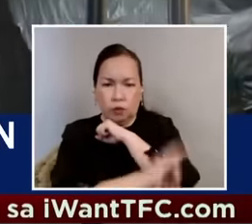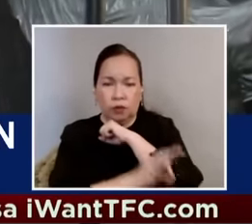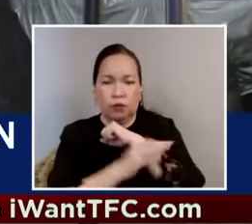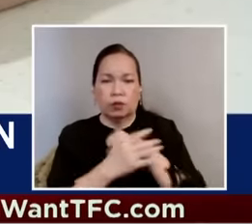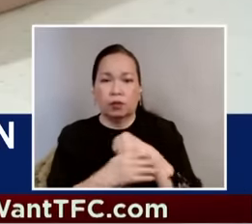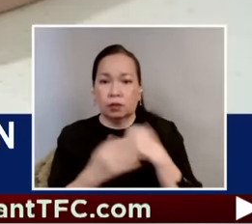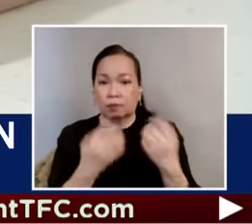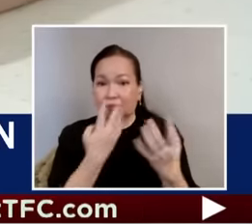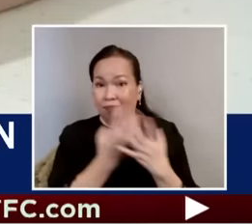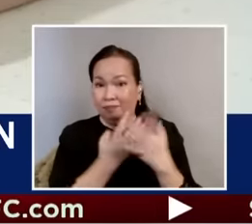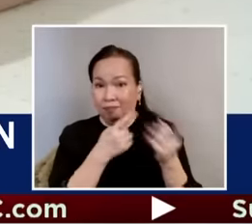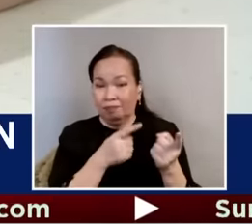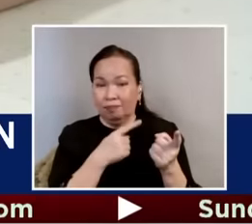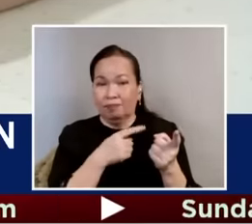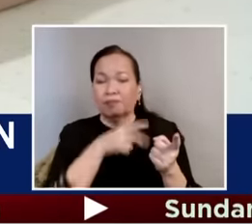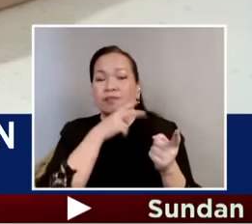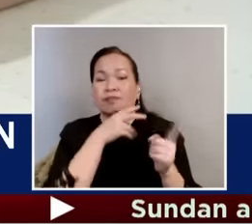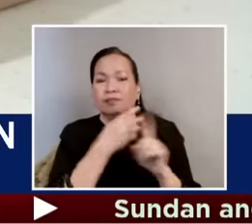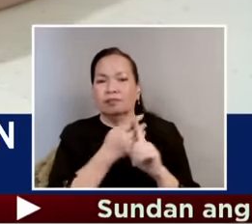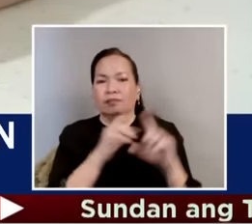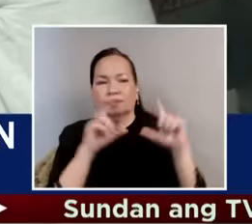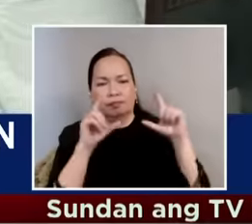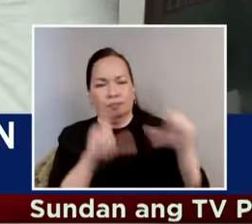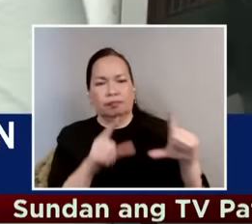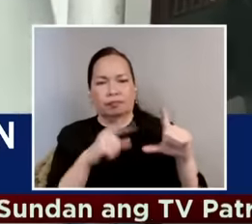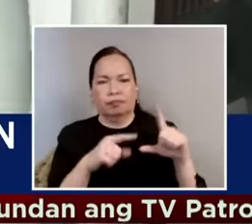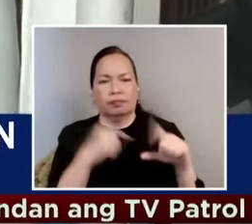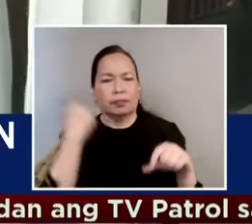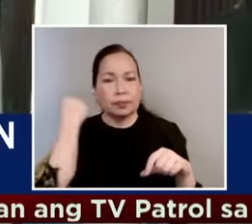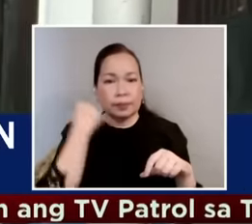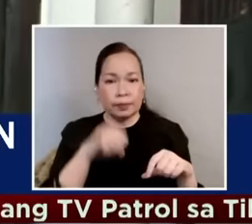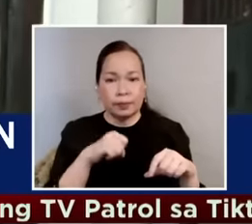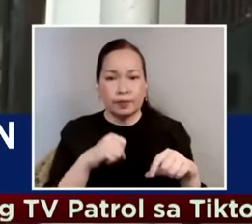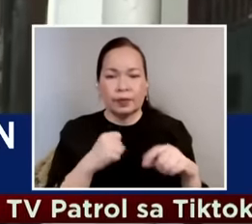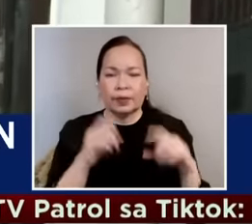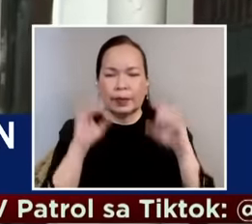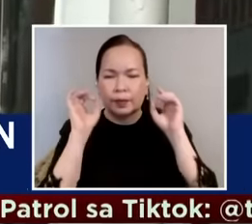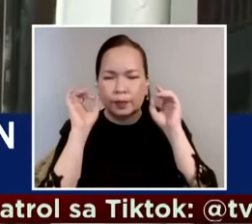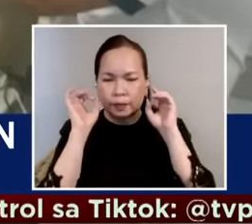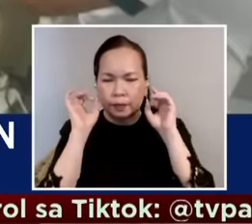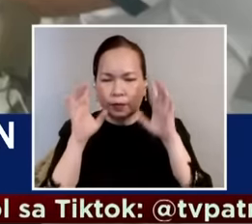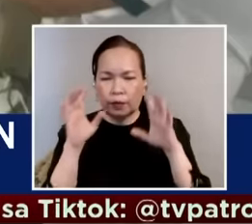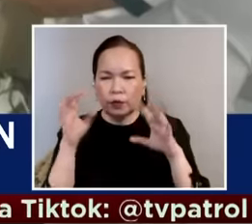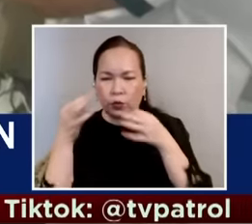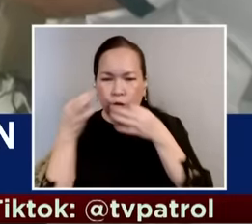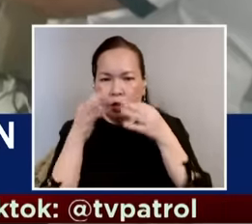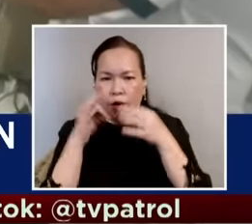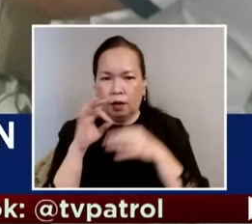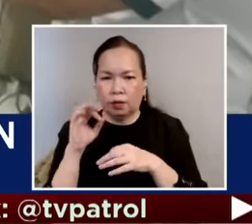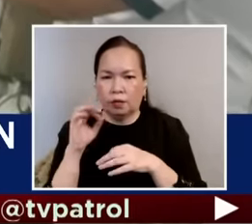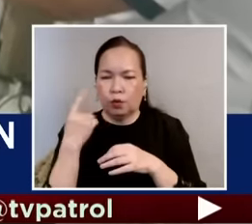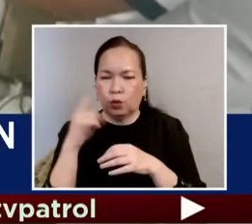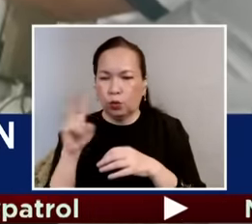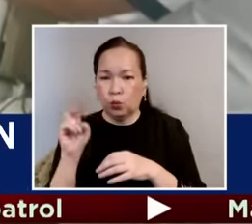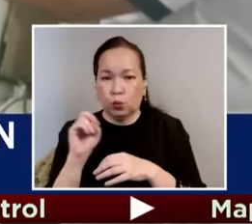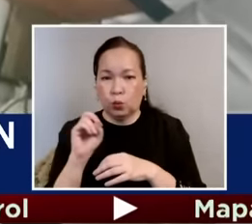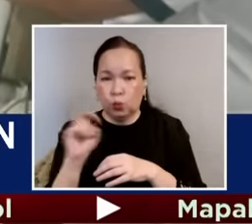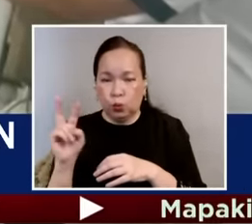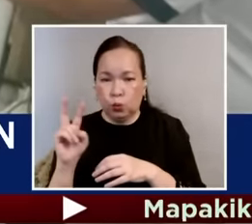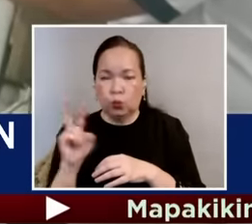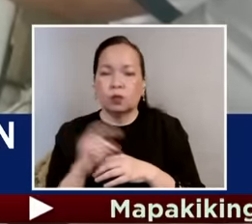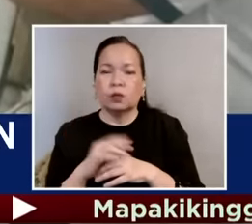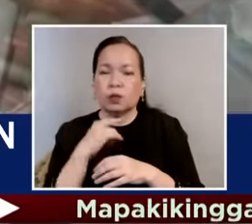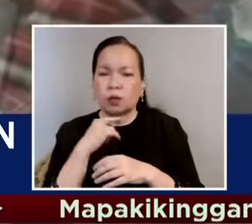suspect na mahaharap sa reklamong paglabag sa Comprehensive Dangerous Drugs Act of 2002. Inaalam na rin ng mga otoridad